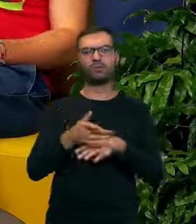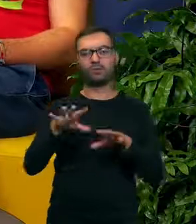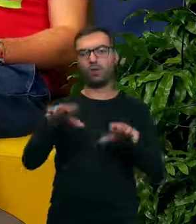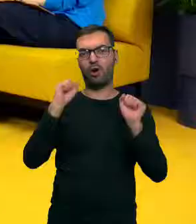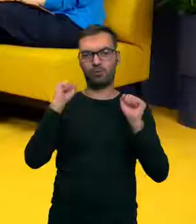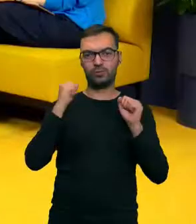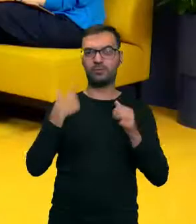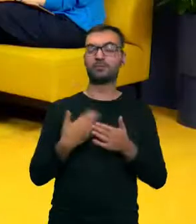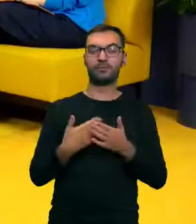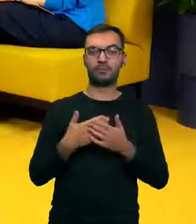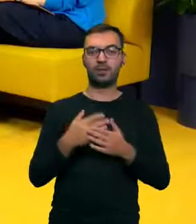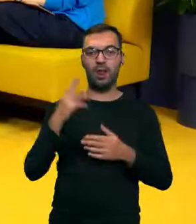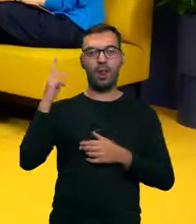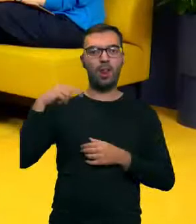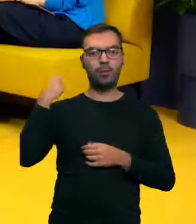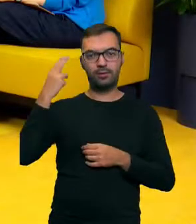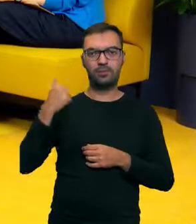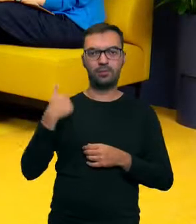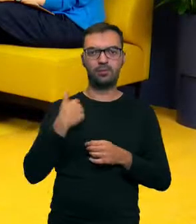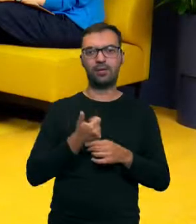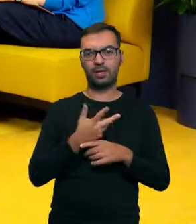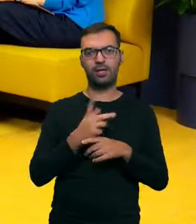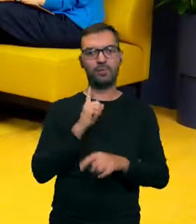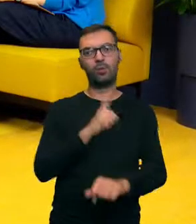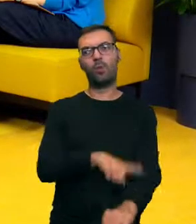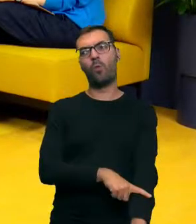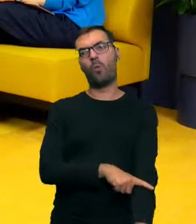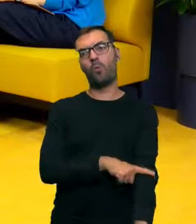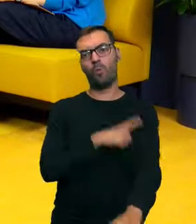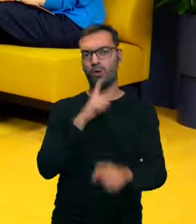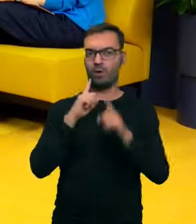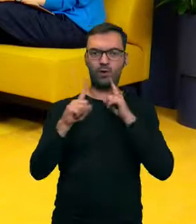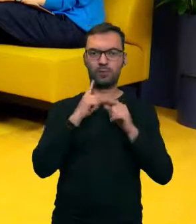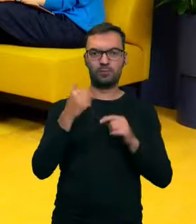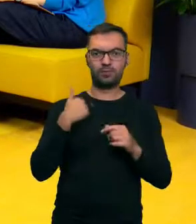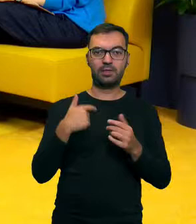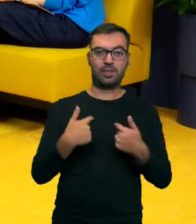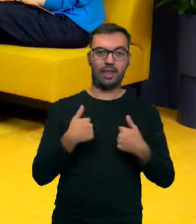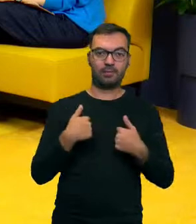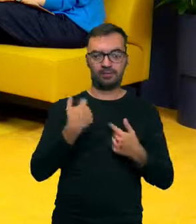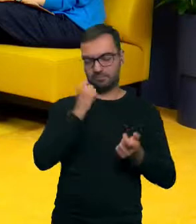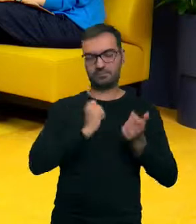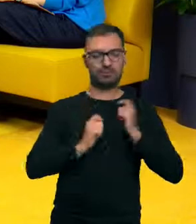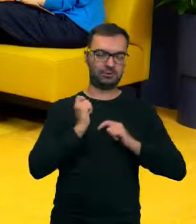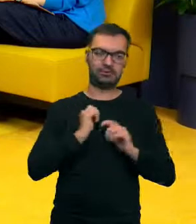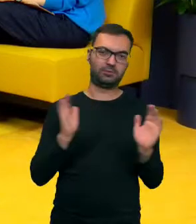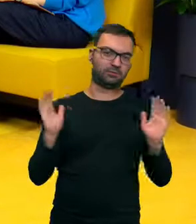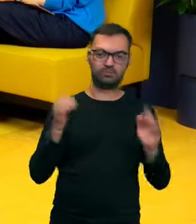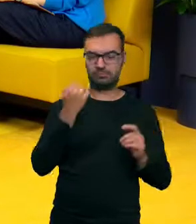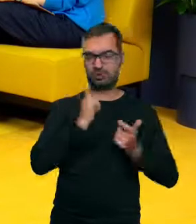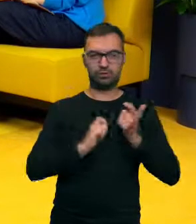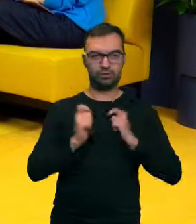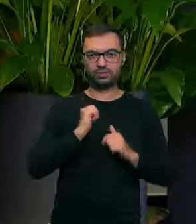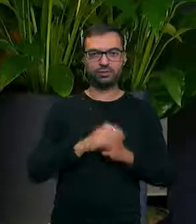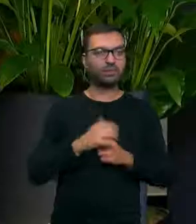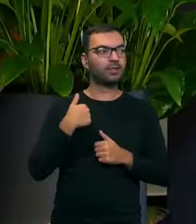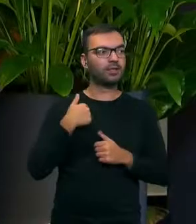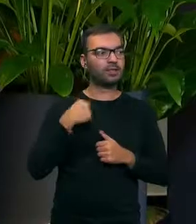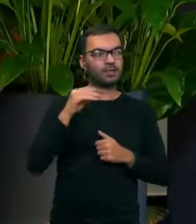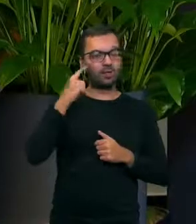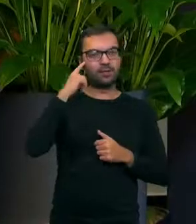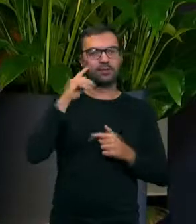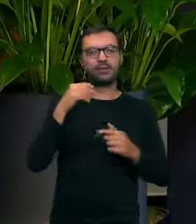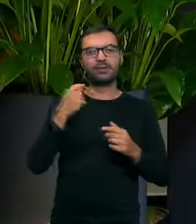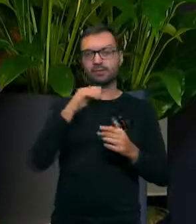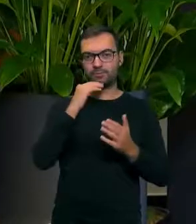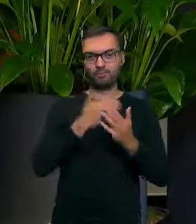odbiorów, bo też w Londynie miałem parę naprawdę długich rozmów, co mnie jako twórcę po prostu cieszy. Ja jeszcze w